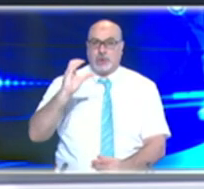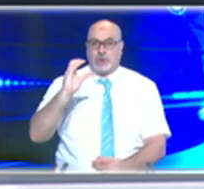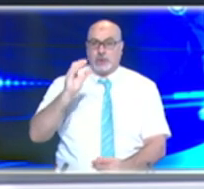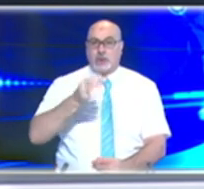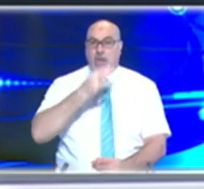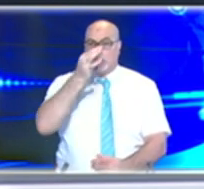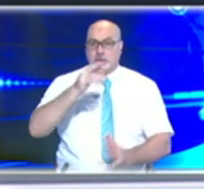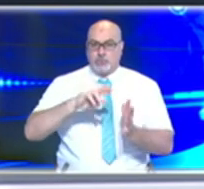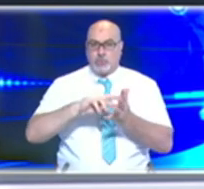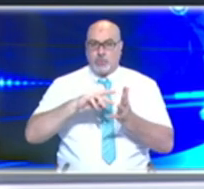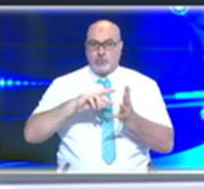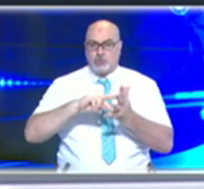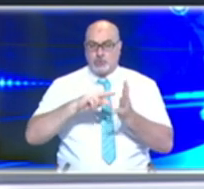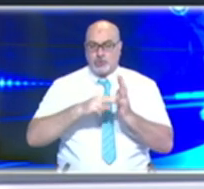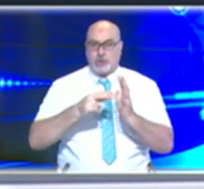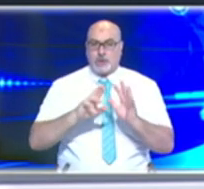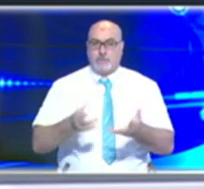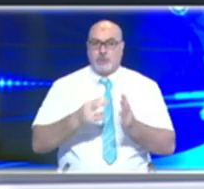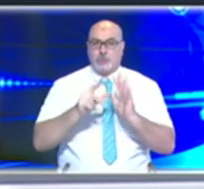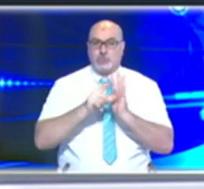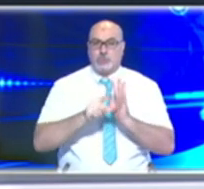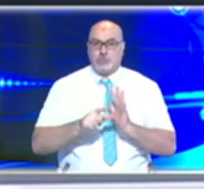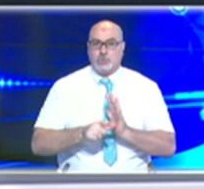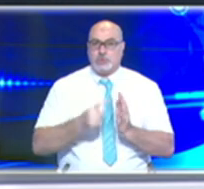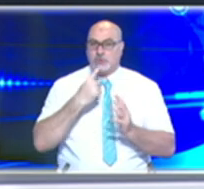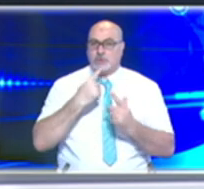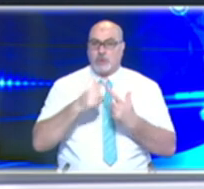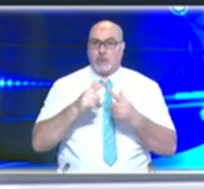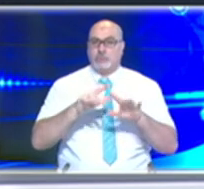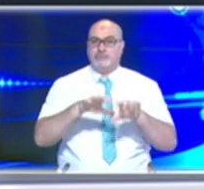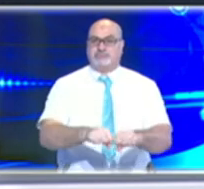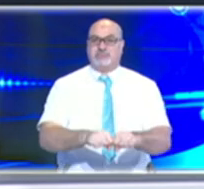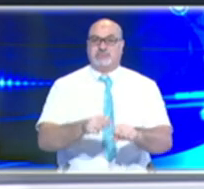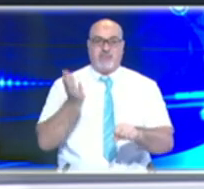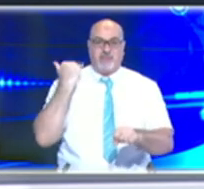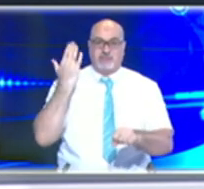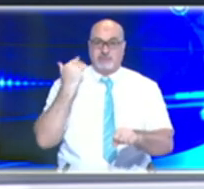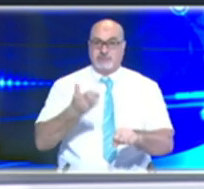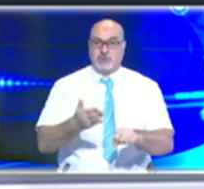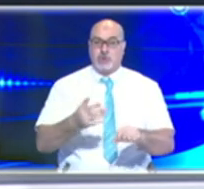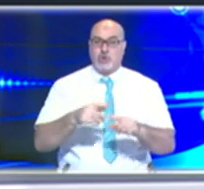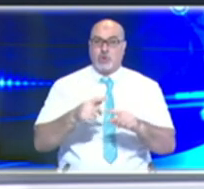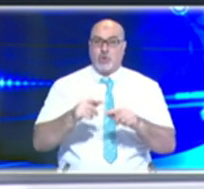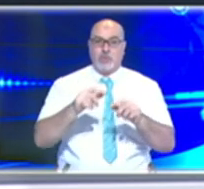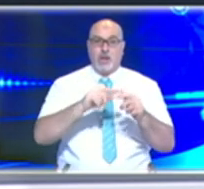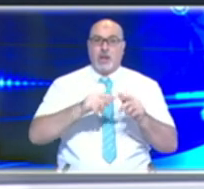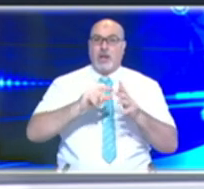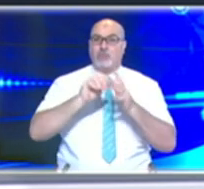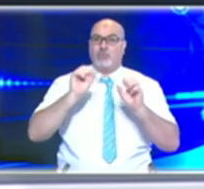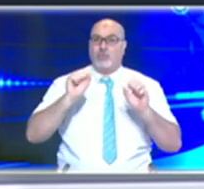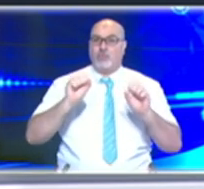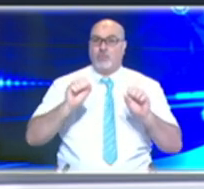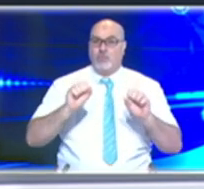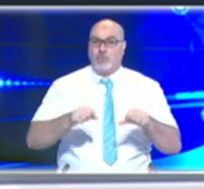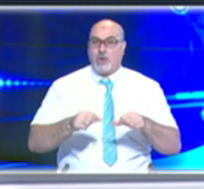شنين أن مشروع تعديل الدستور ينهي هيمنة السلطة التنفيذية على كل مفاصل الدولة